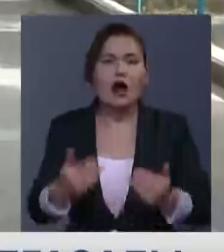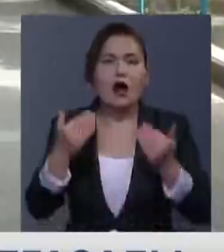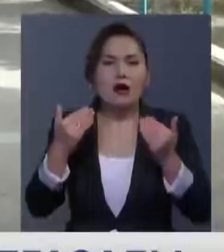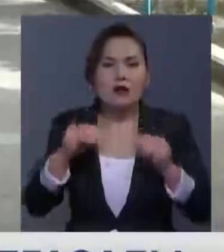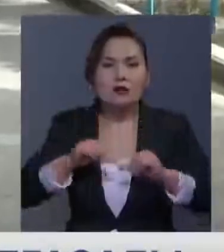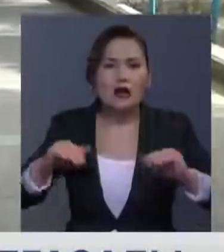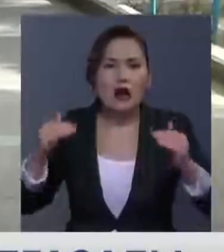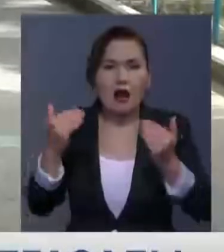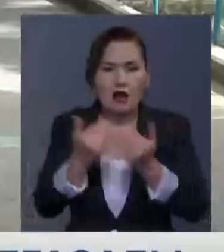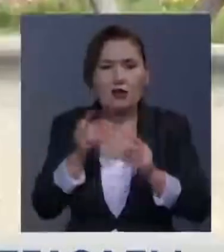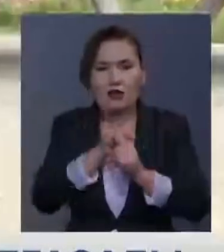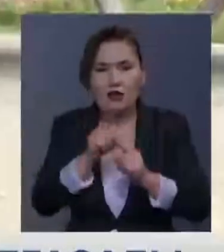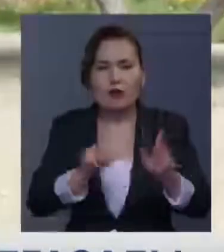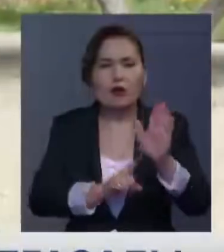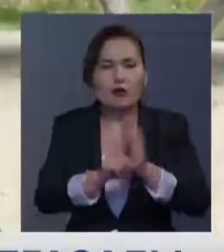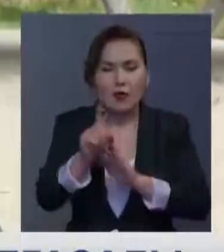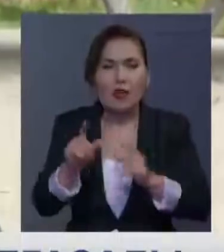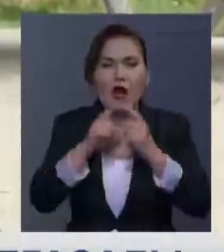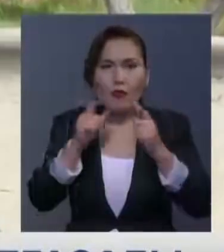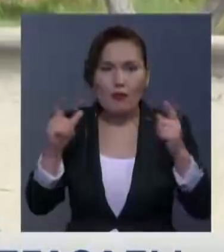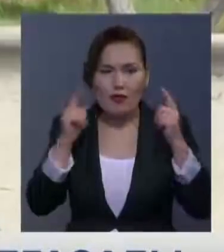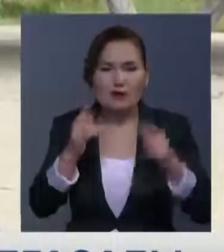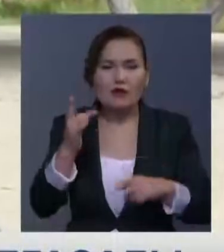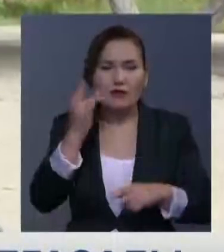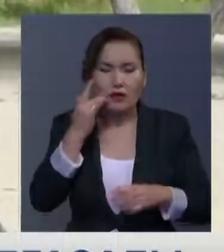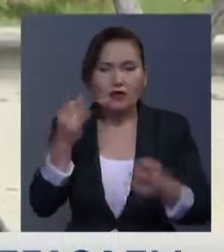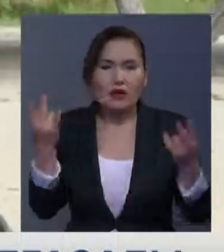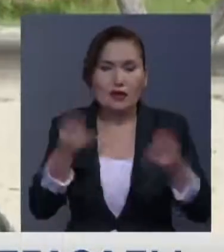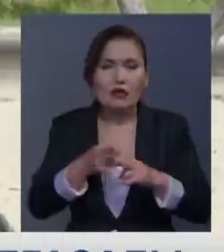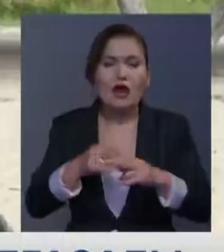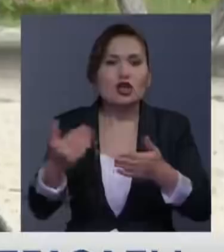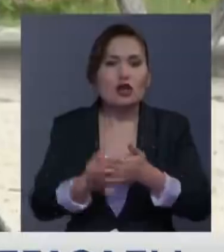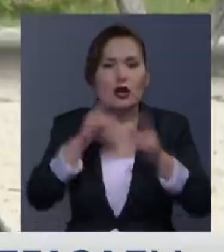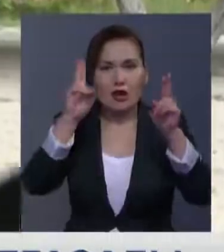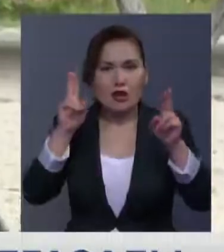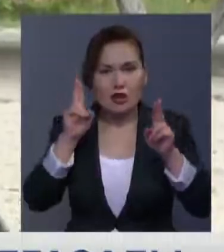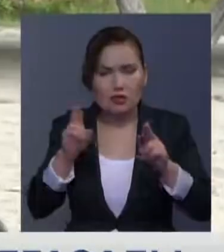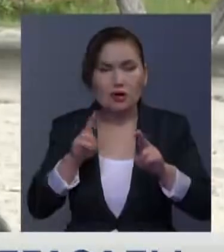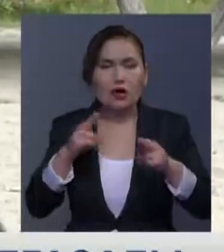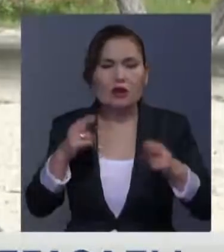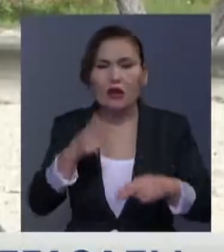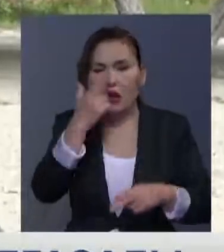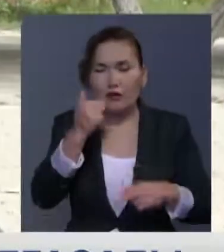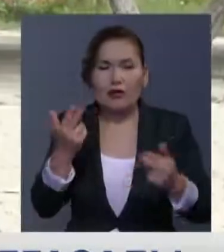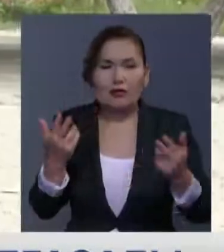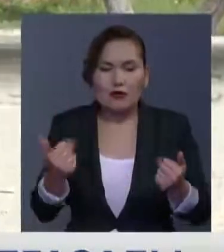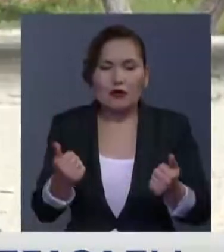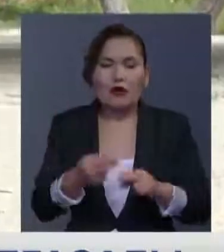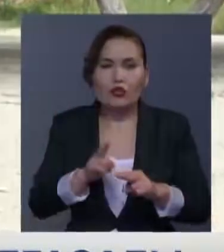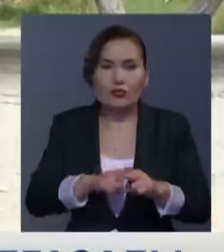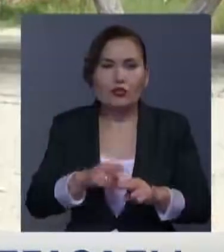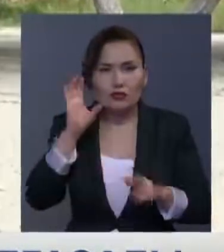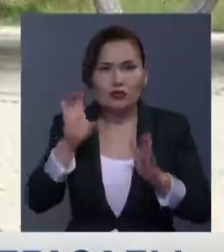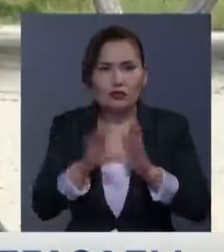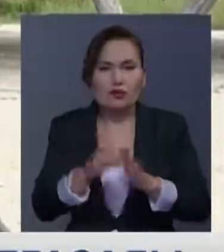маскамен жүріңдер деп жатыр, денсаулықты сақтау керек деп жатыр. Осында жаңа ережеге, жаңа өмірге үйрендіңіздер ме? Үйрендік енді,